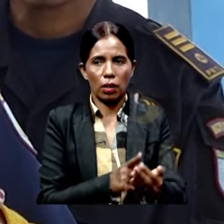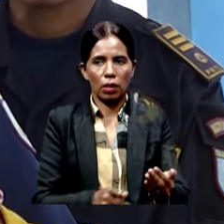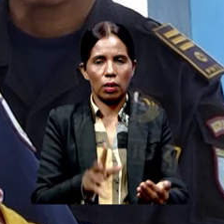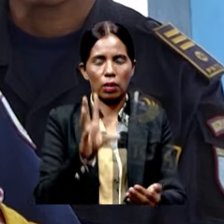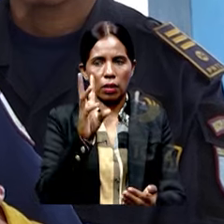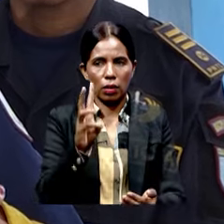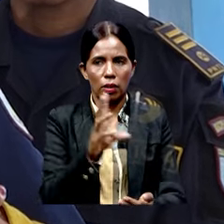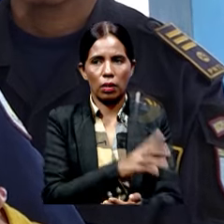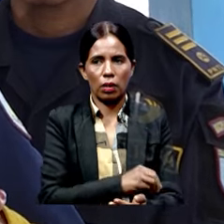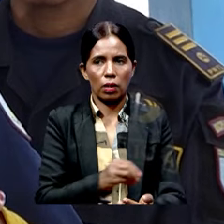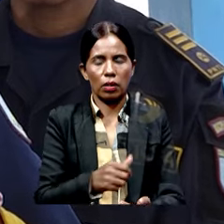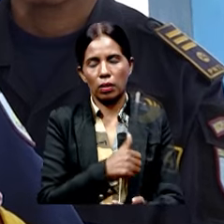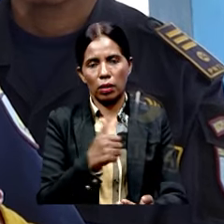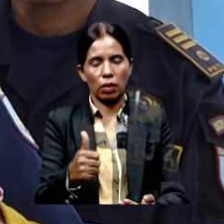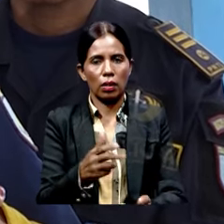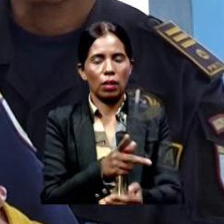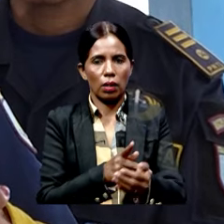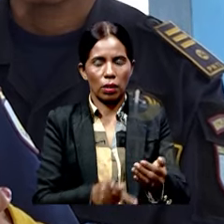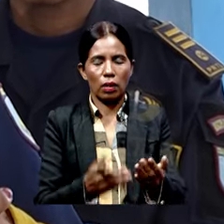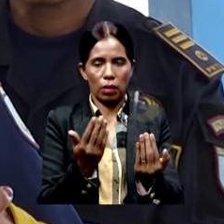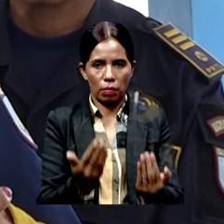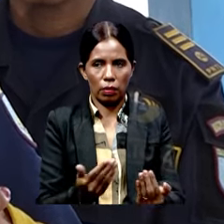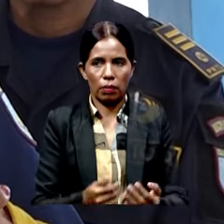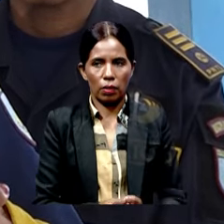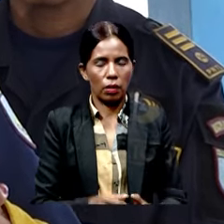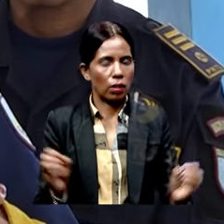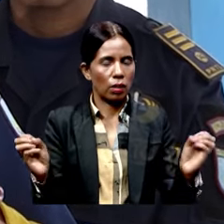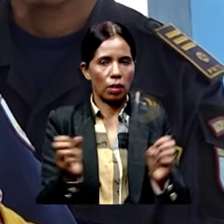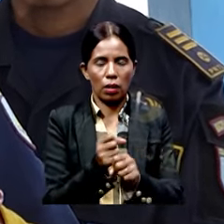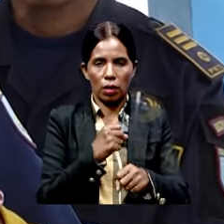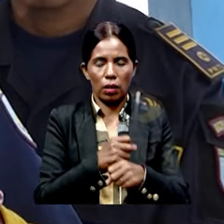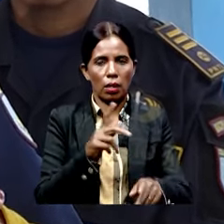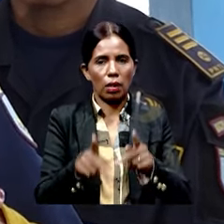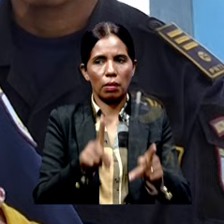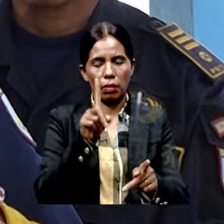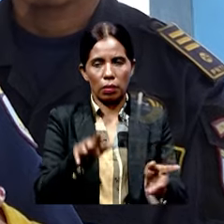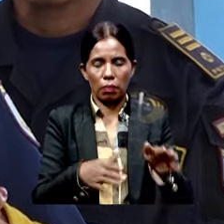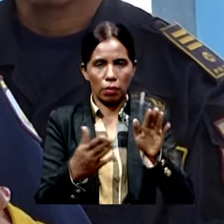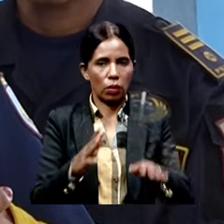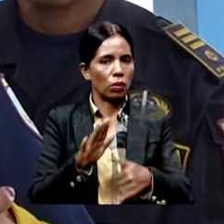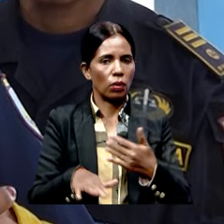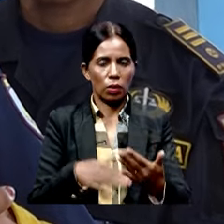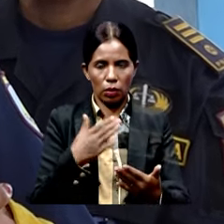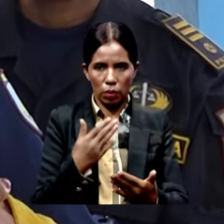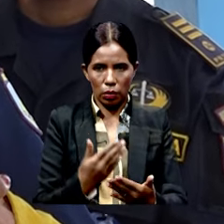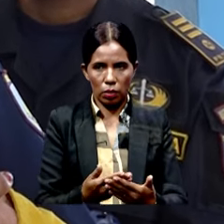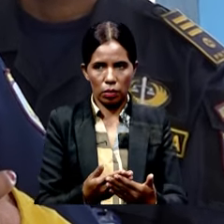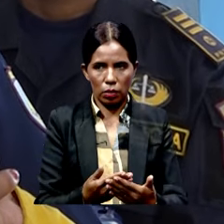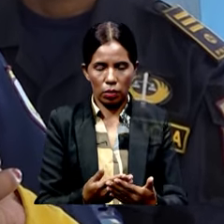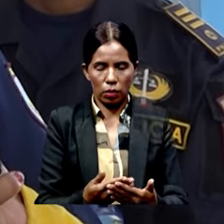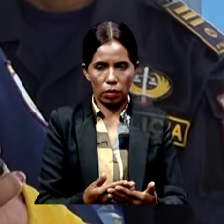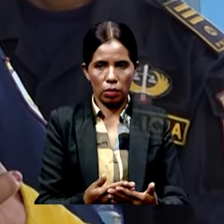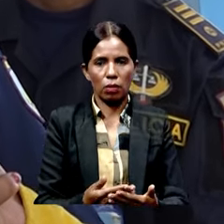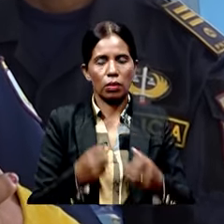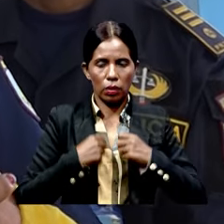nen restu ne kanek kaman la resulta mai datu mate la ia hototu hokone saun